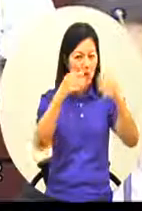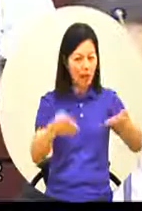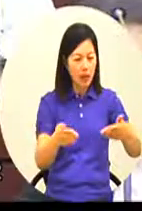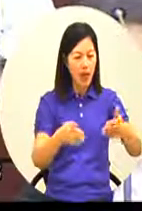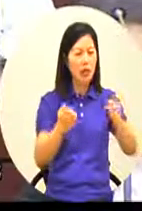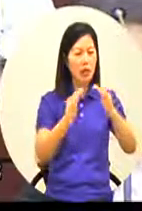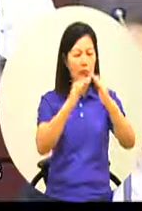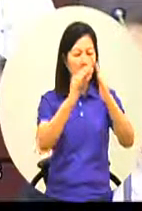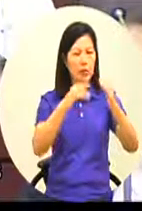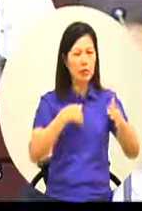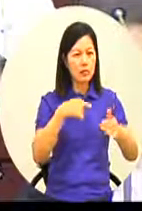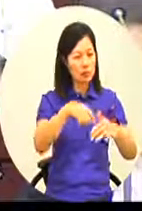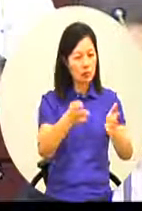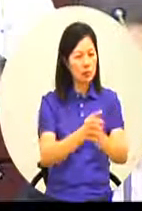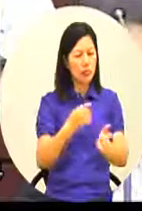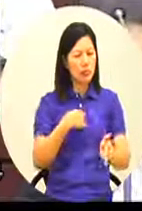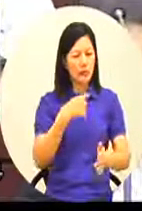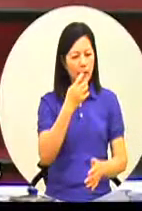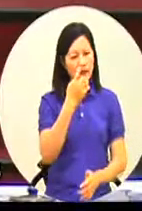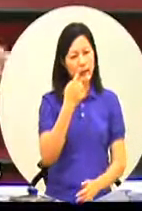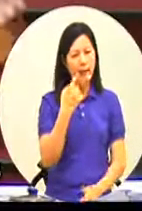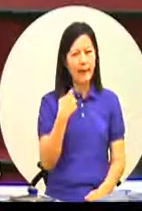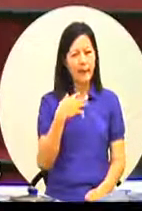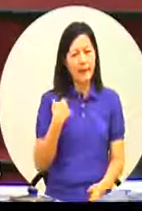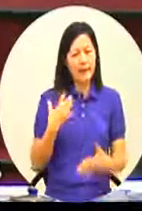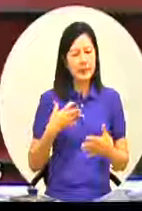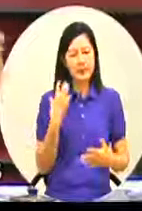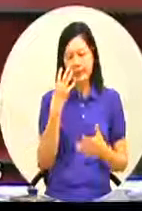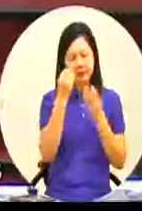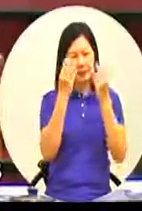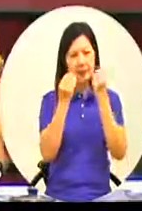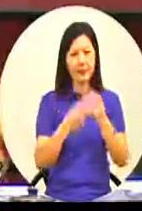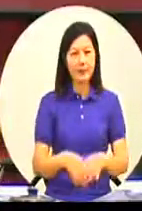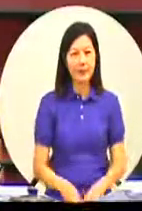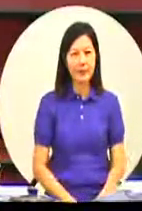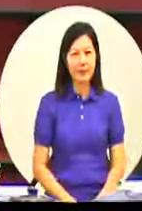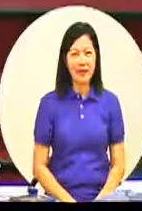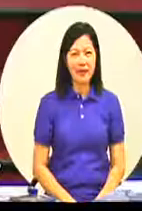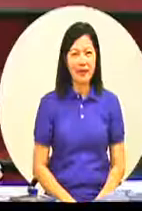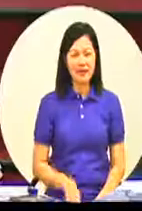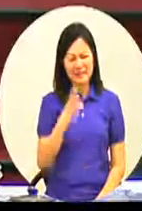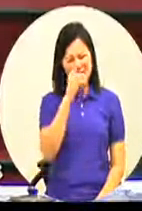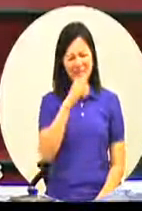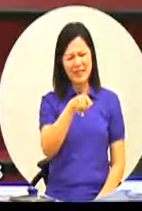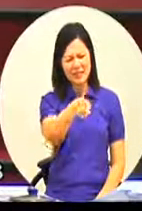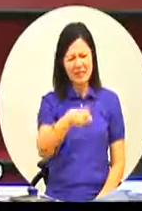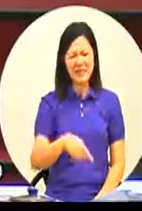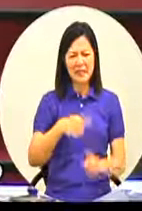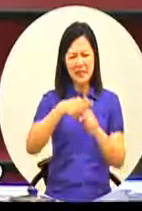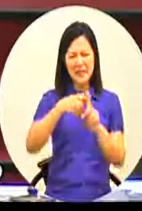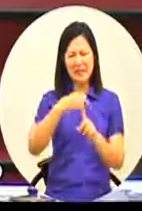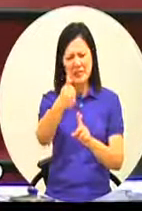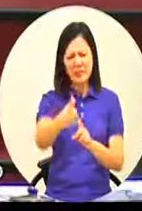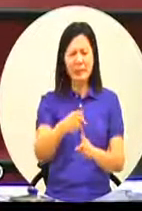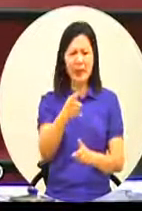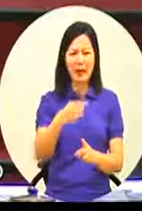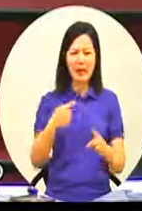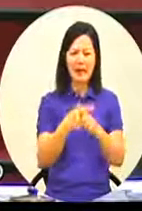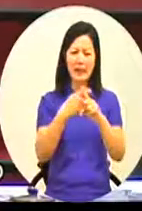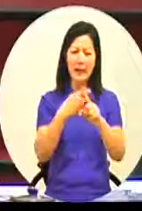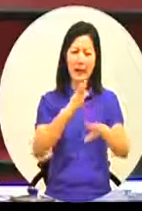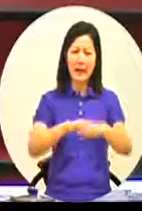解。 啊，你看鬼呀！安尼都是真正，你看这个都啊，煞目鱼的搞小钱。